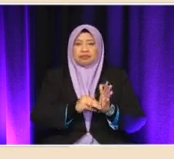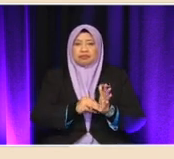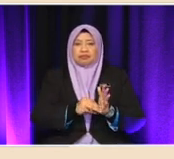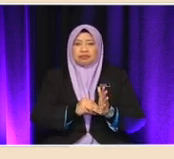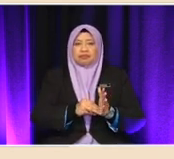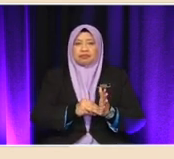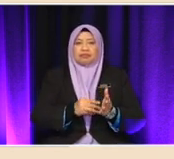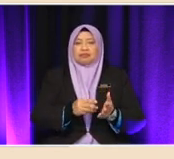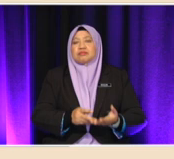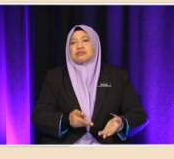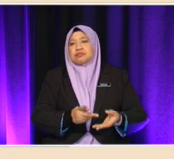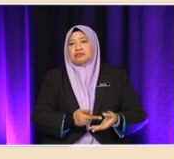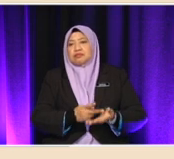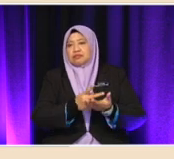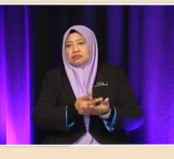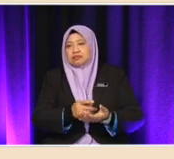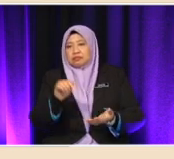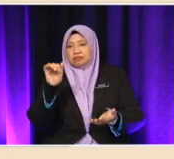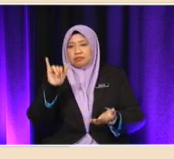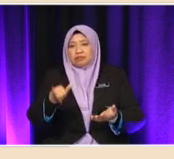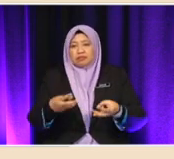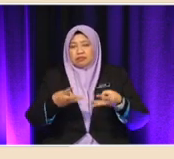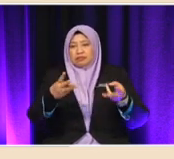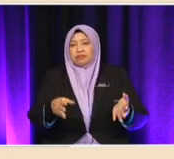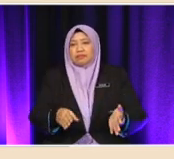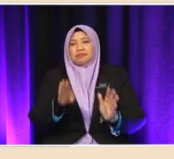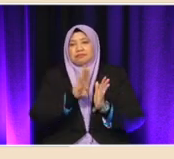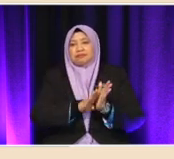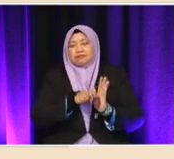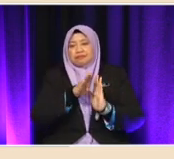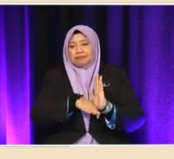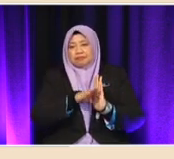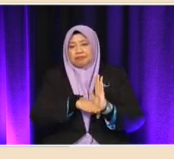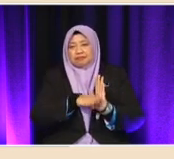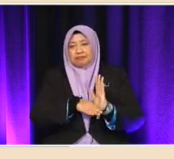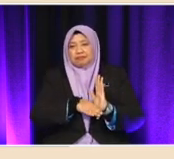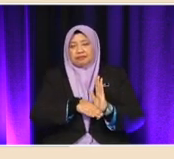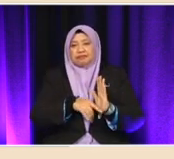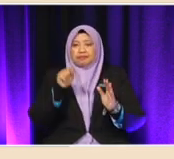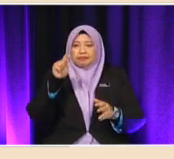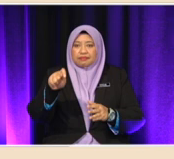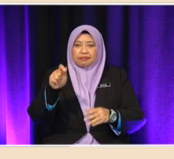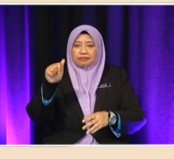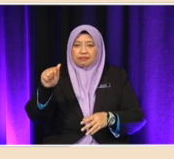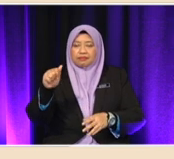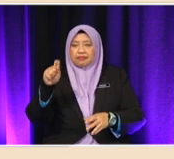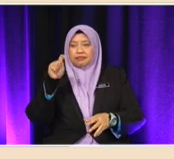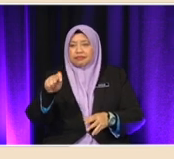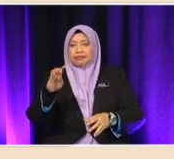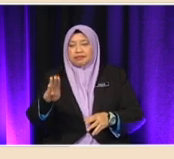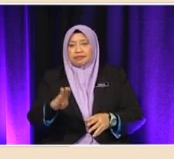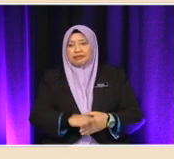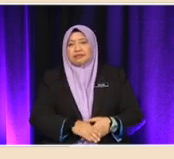ditawar oleh Firma semakin berkurang pergerakan daripada titik e kepada titik B menyebabkan